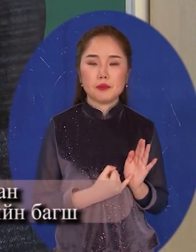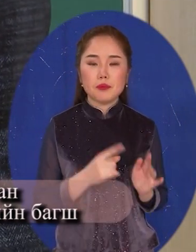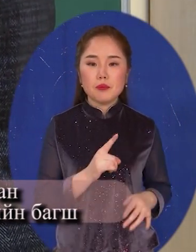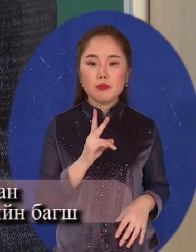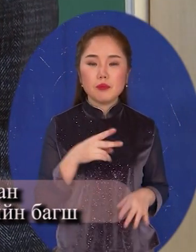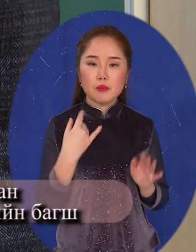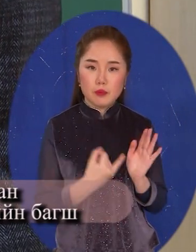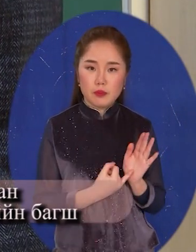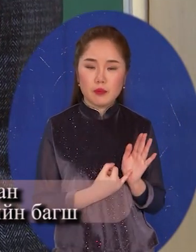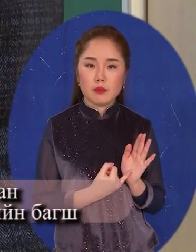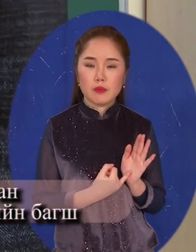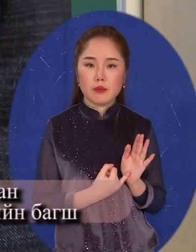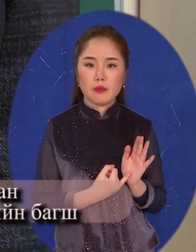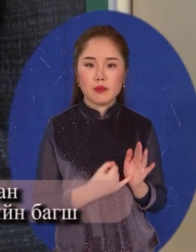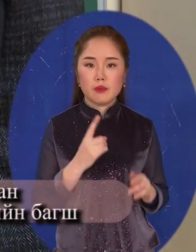126